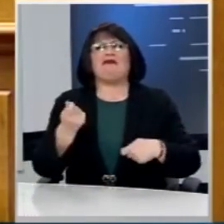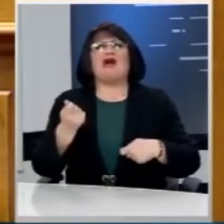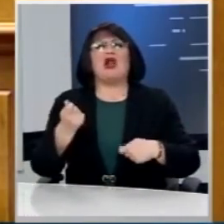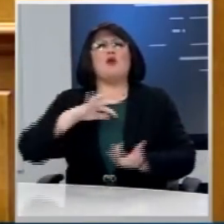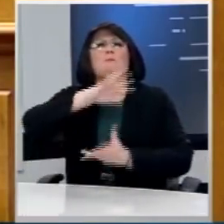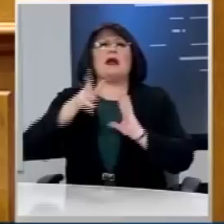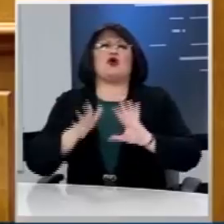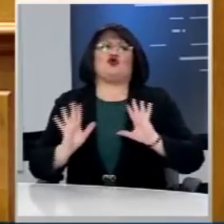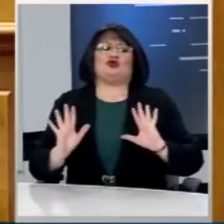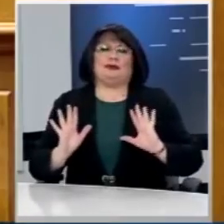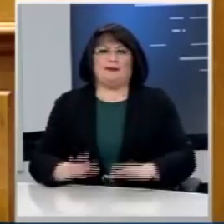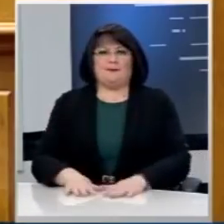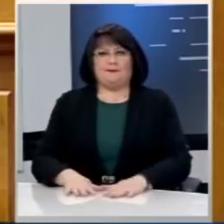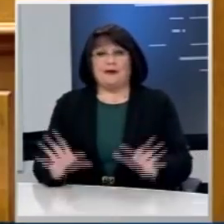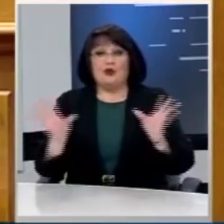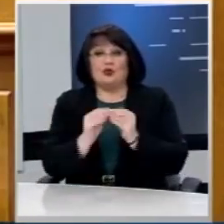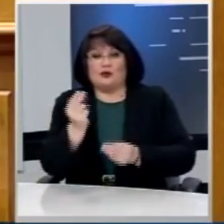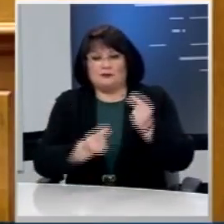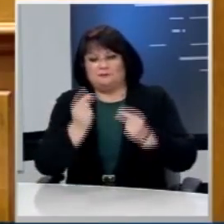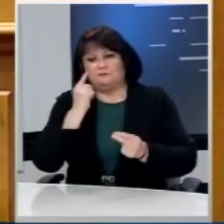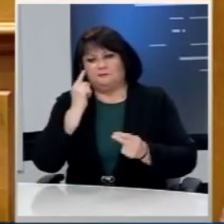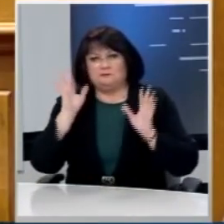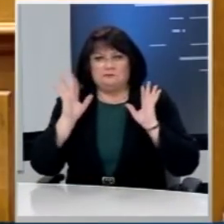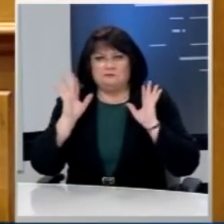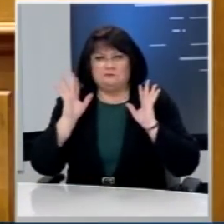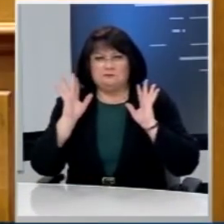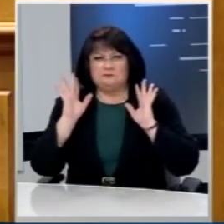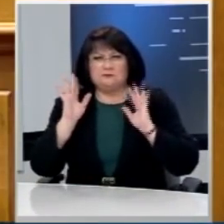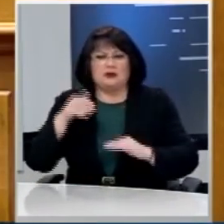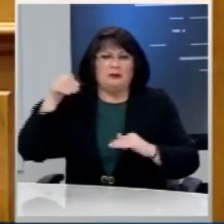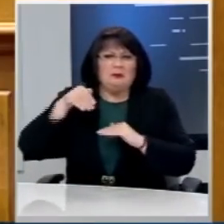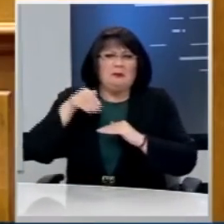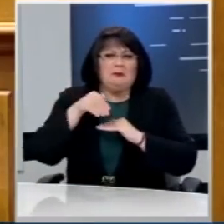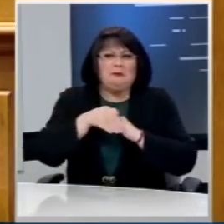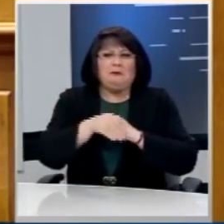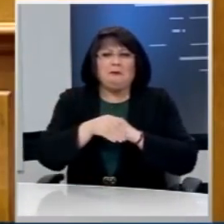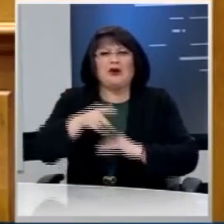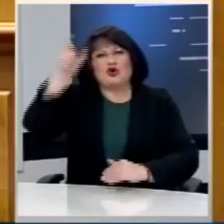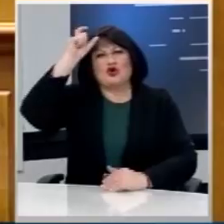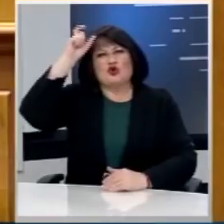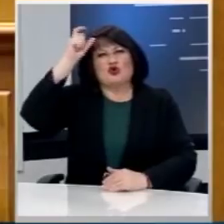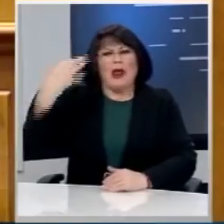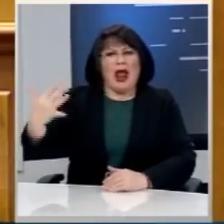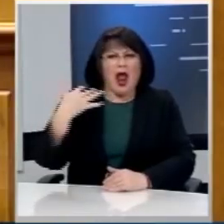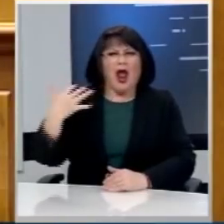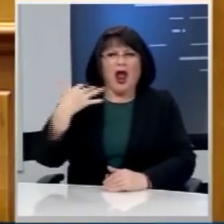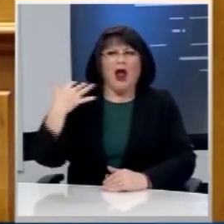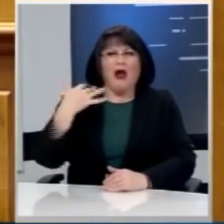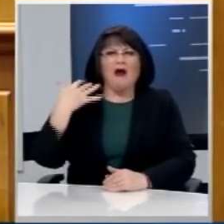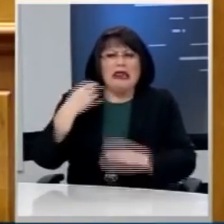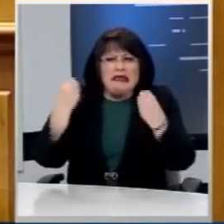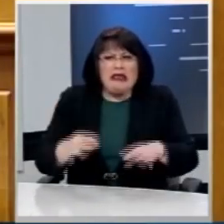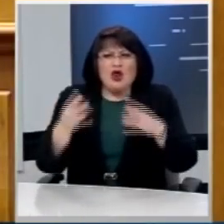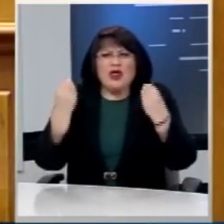παγκόσμια κλίμακα. Αν συνυπολογίσει κανείς και την επιδείνωση της τουρκικής επιθετικότητας,